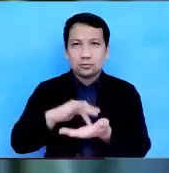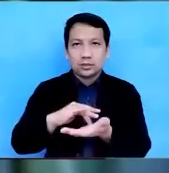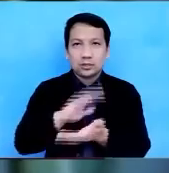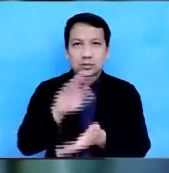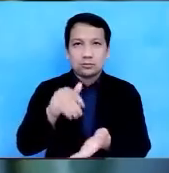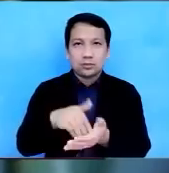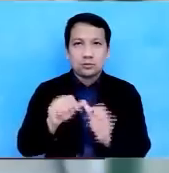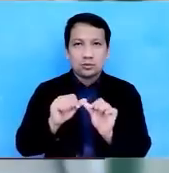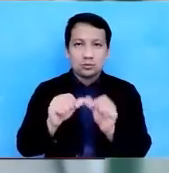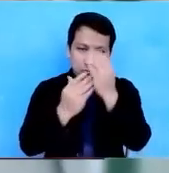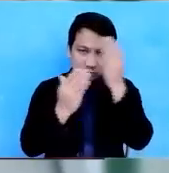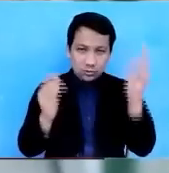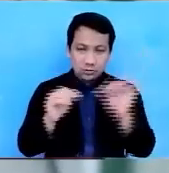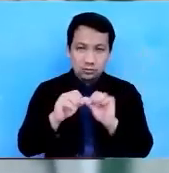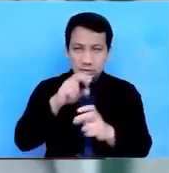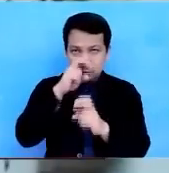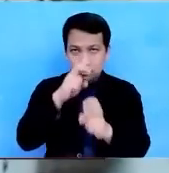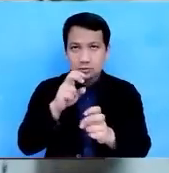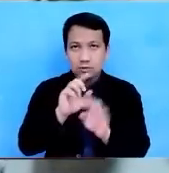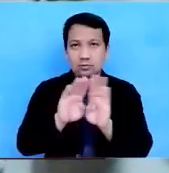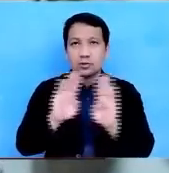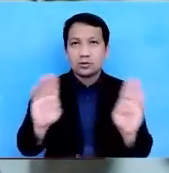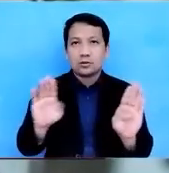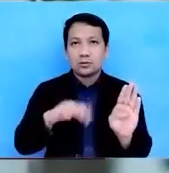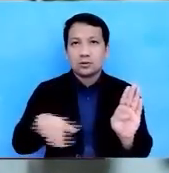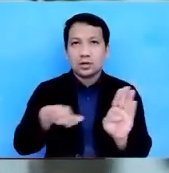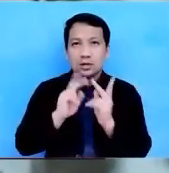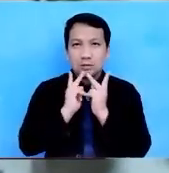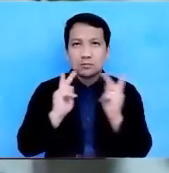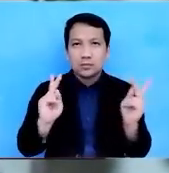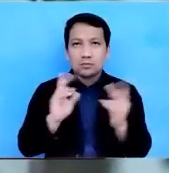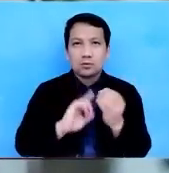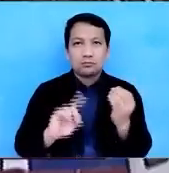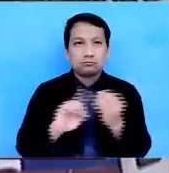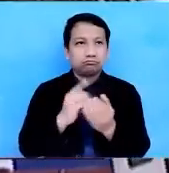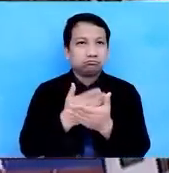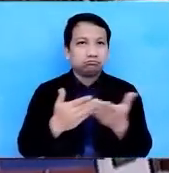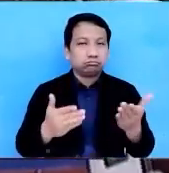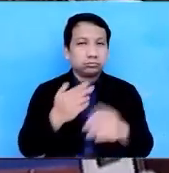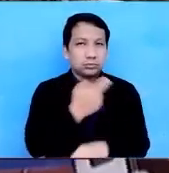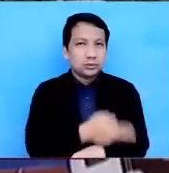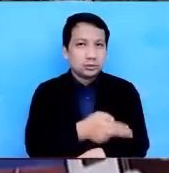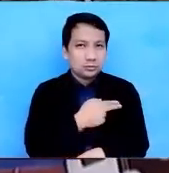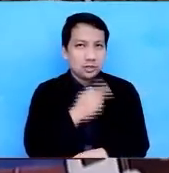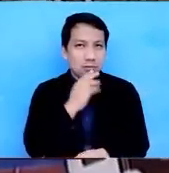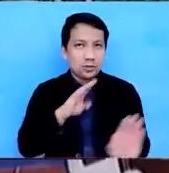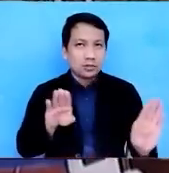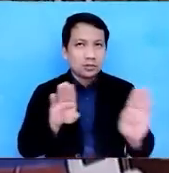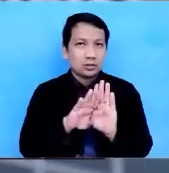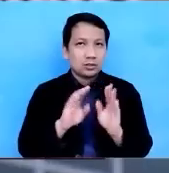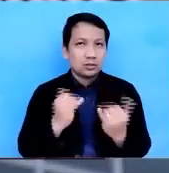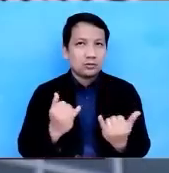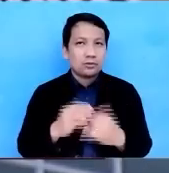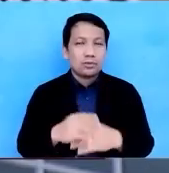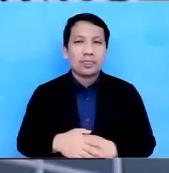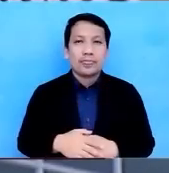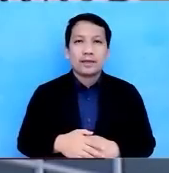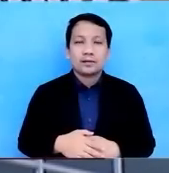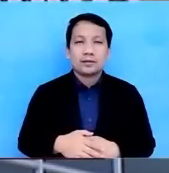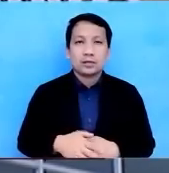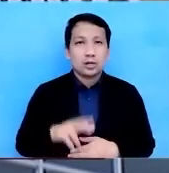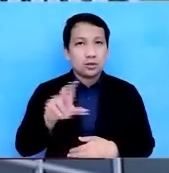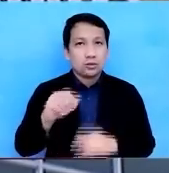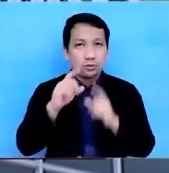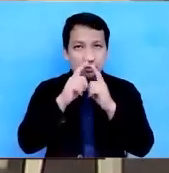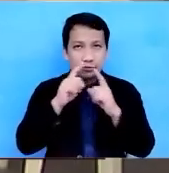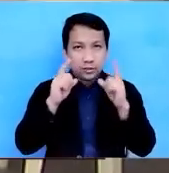Magpapatupad naman ng pag-iigpit oras na buksan ulit sa publiko ang mga bahagi ng ospital na pansamantalang isinara ngayong araw. Gaya ng no face mask,